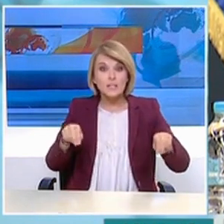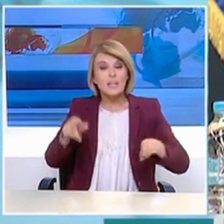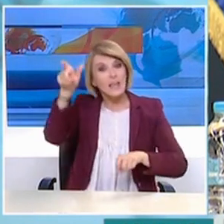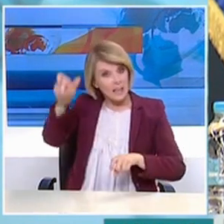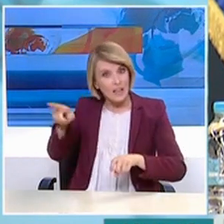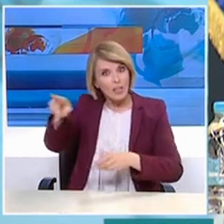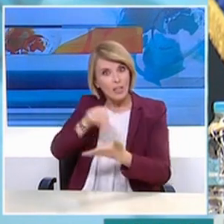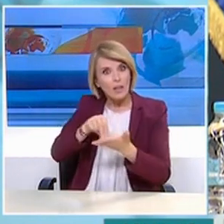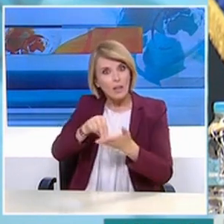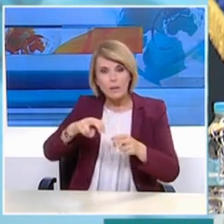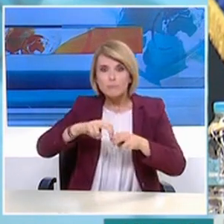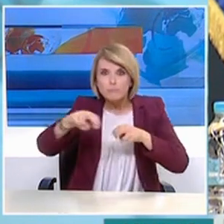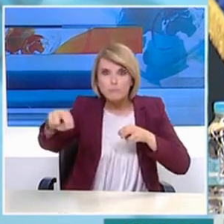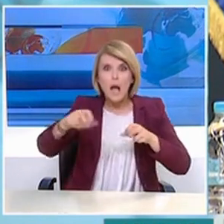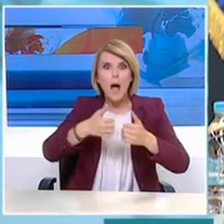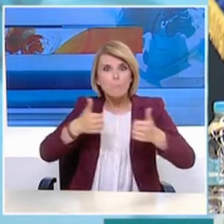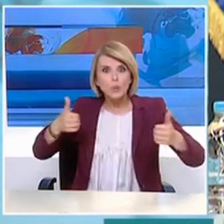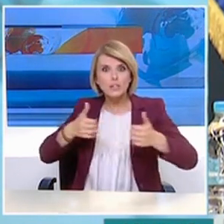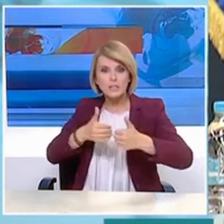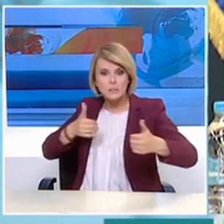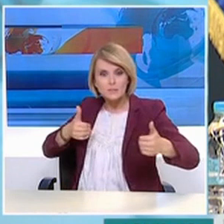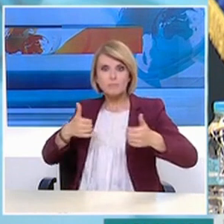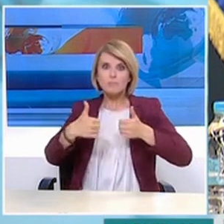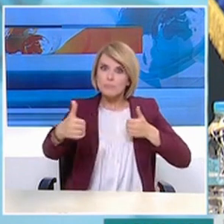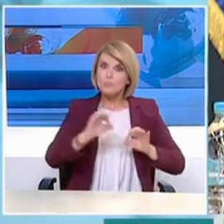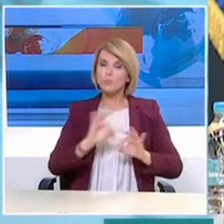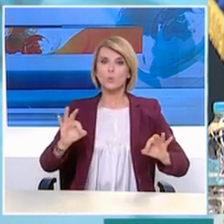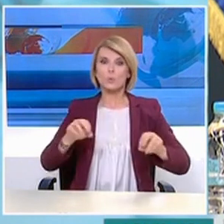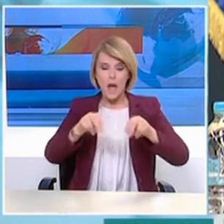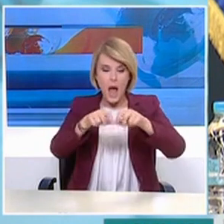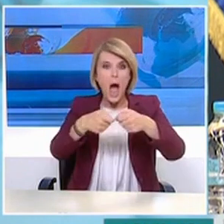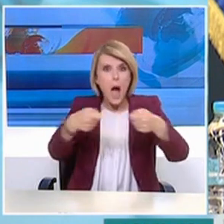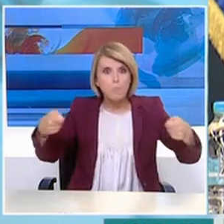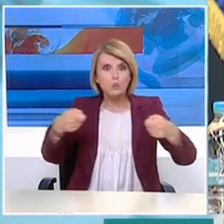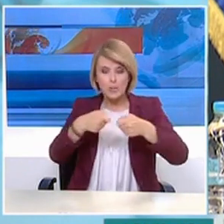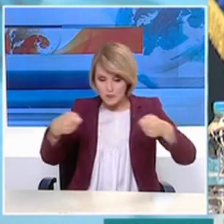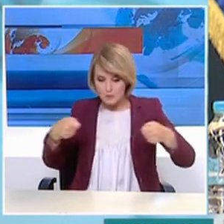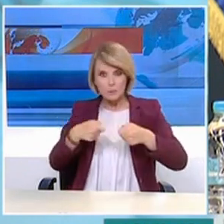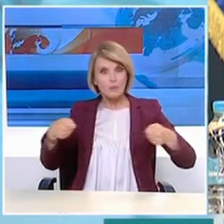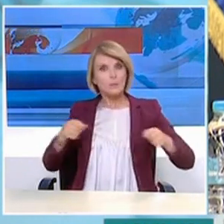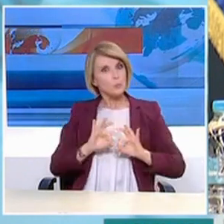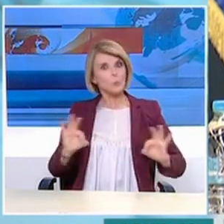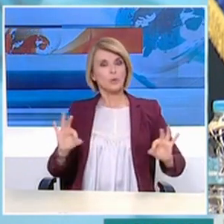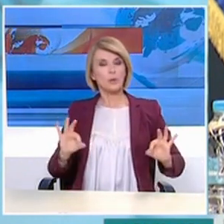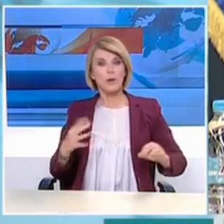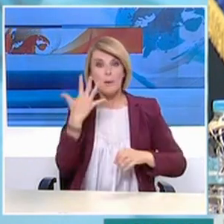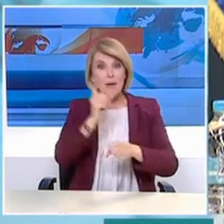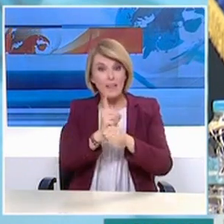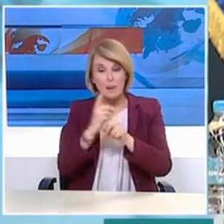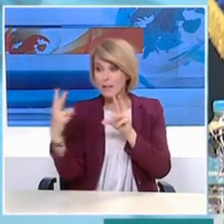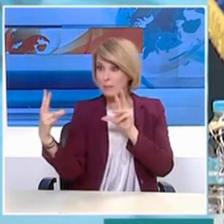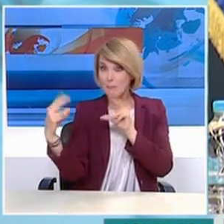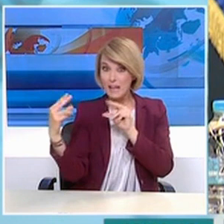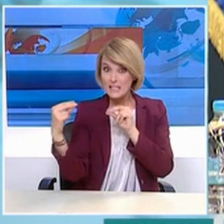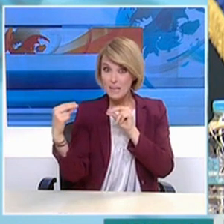ίδιο. Αλλά μπήκαμε στη φωτιά μαζί τους. Γιατί αισθανθήκαμε ότι περισσότερο η αγάπη μας μετρούσε εκείνα τα 5 λεπτά και όχι τα